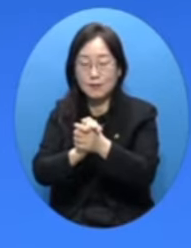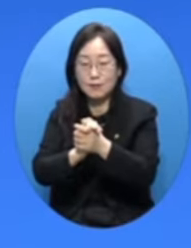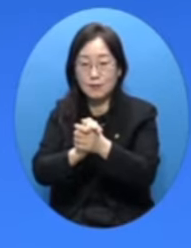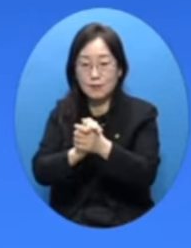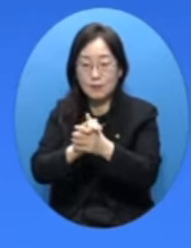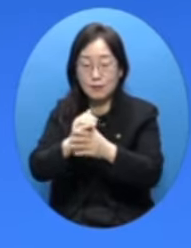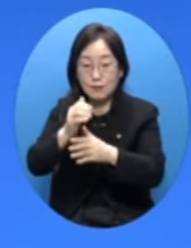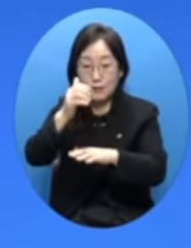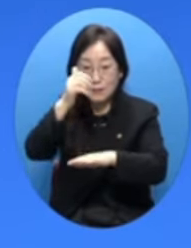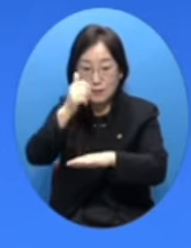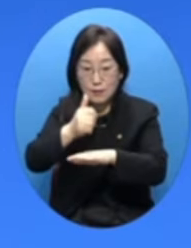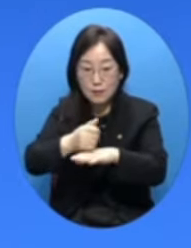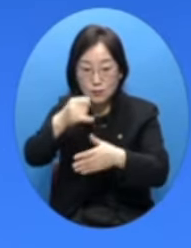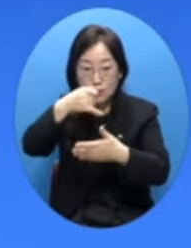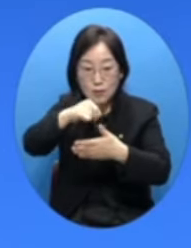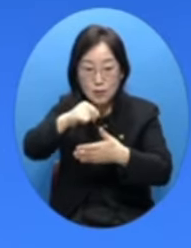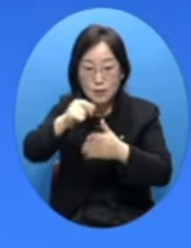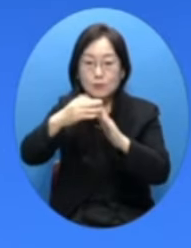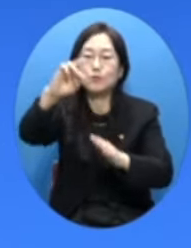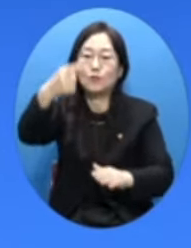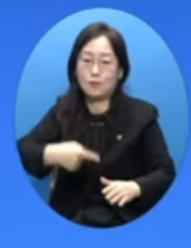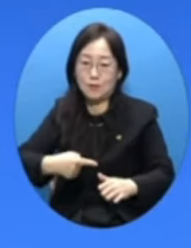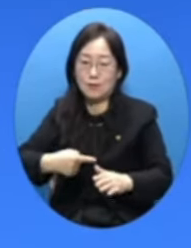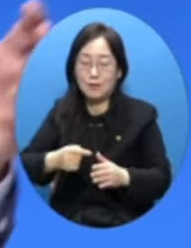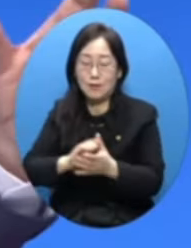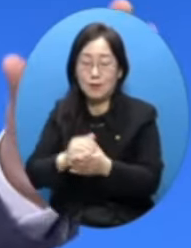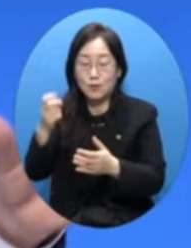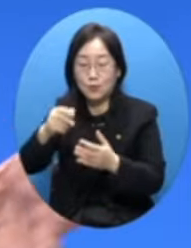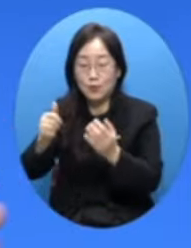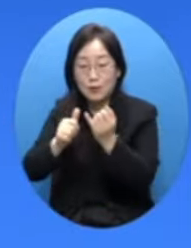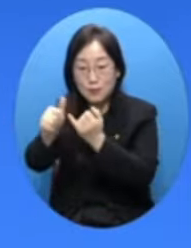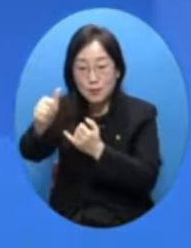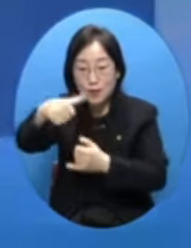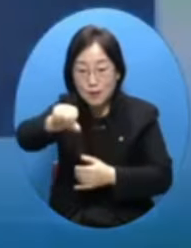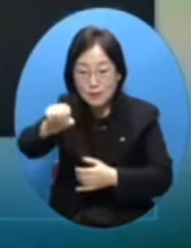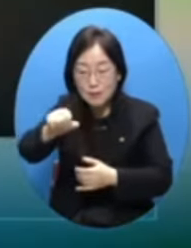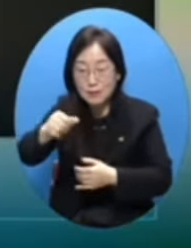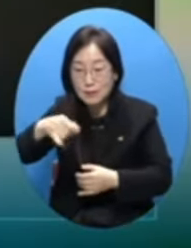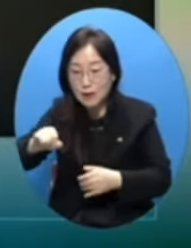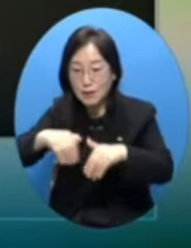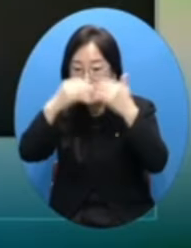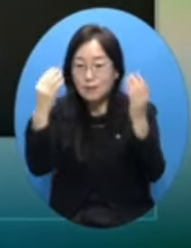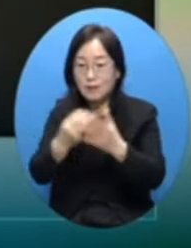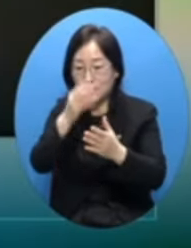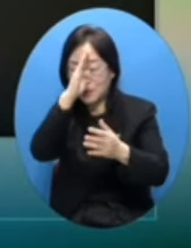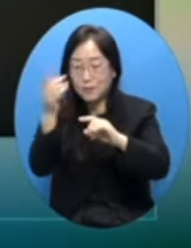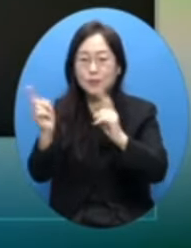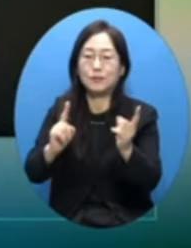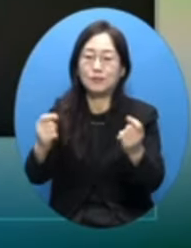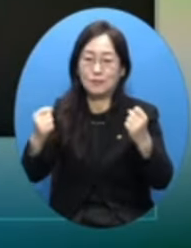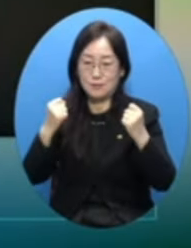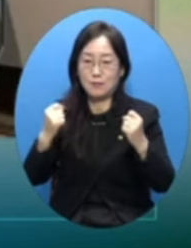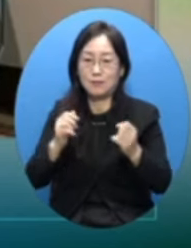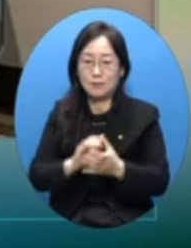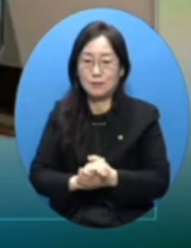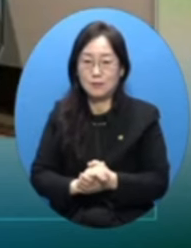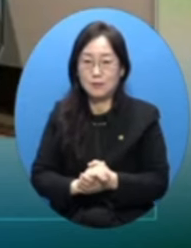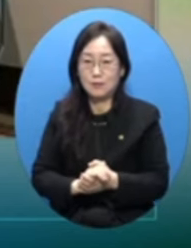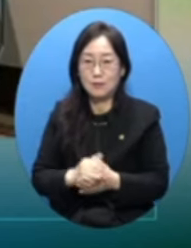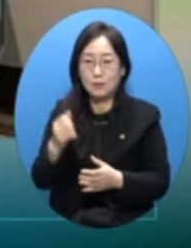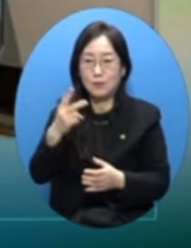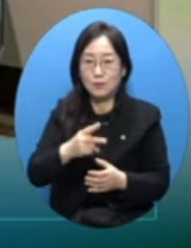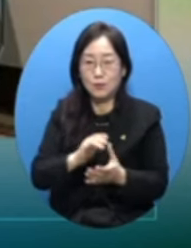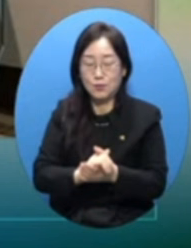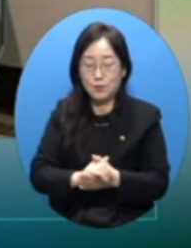가출했던 딸이 돌아와서 그 관계가 다시 회복되고 남편과 아들이 딸이 건강을 찾게 되고 남편이